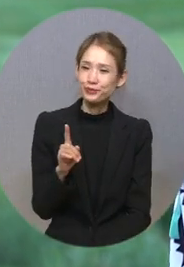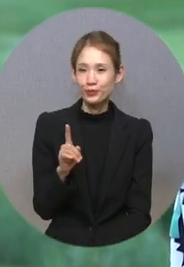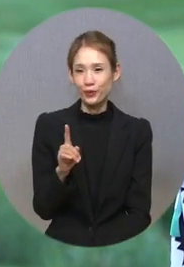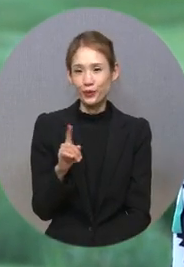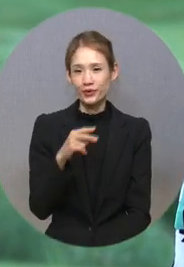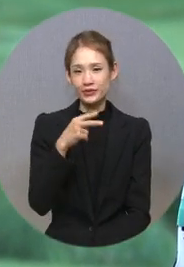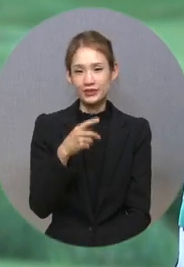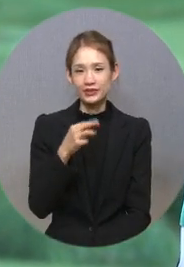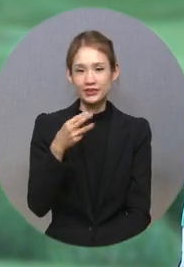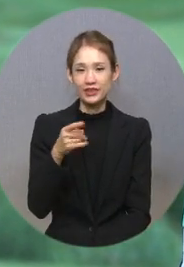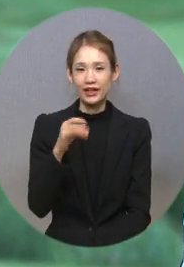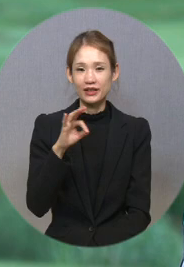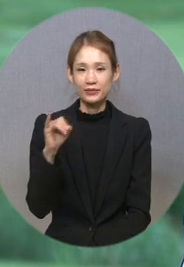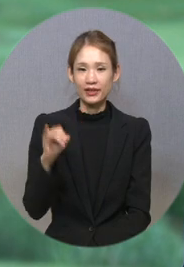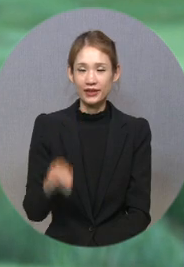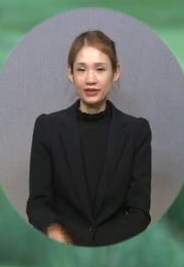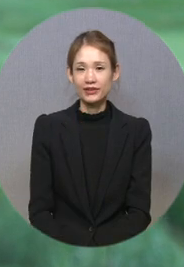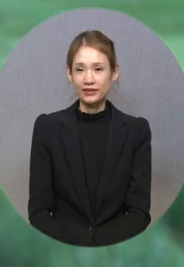드라이버